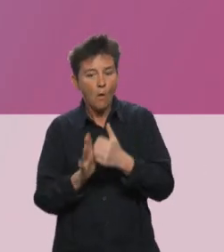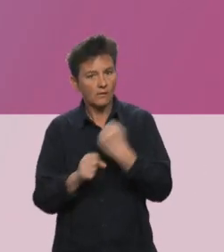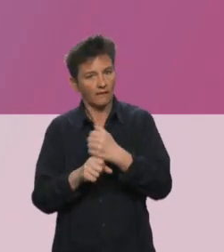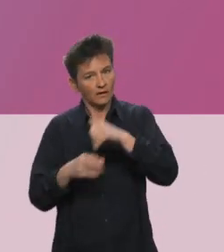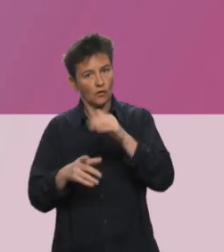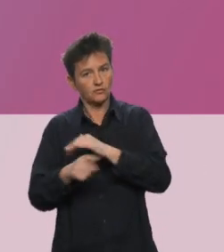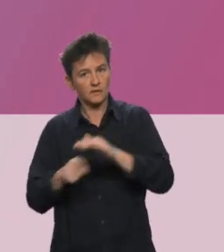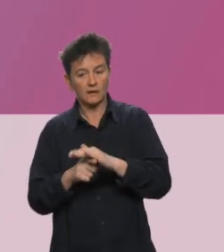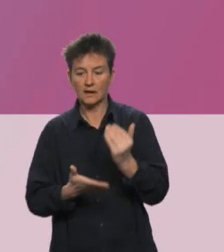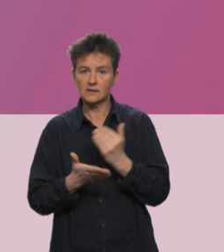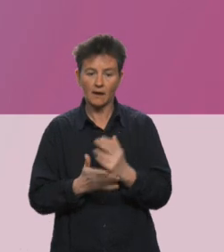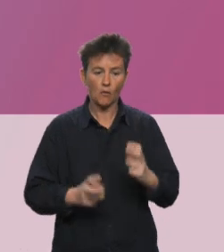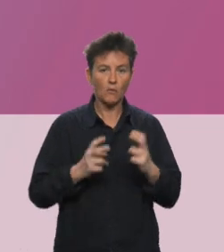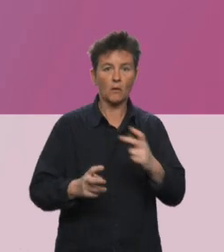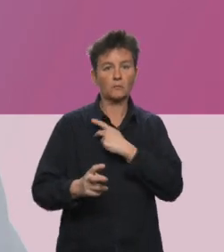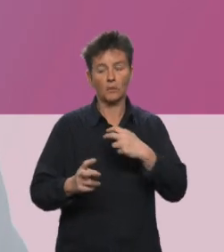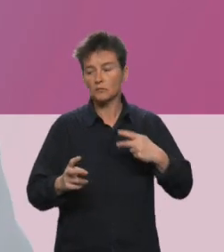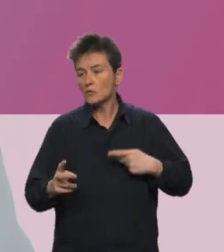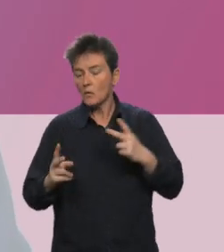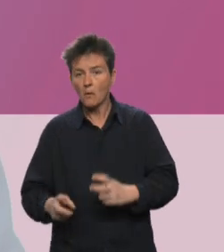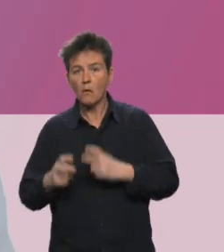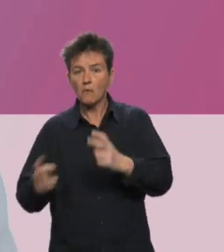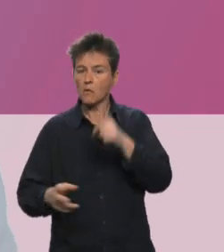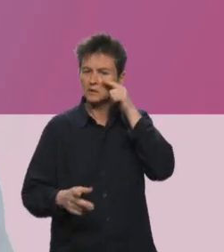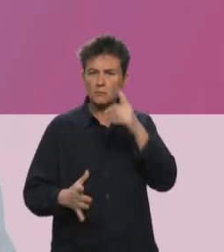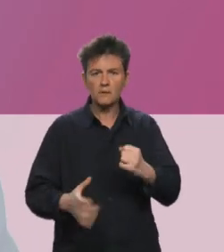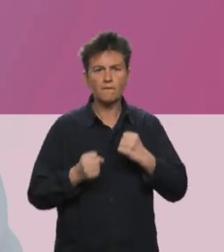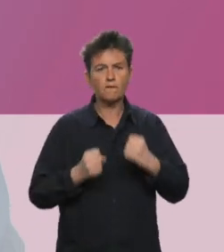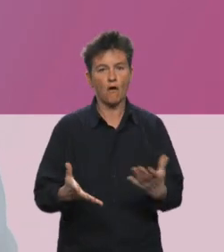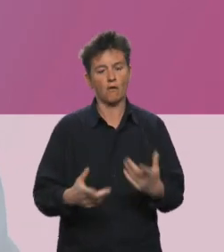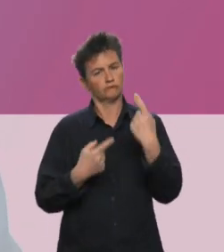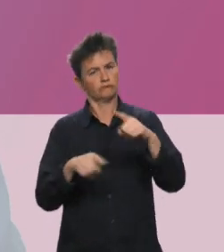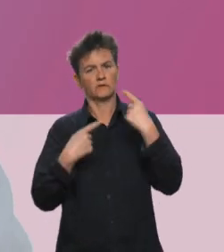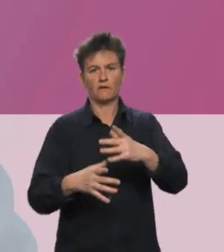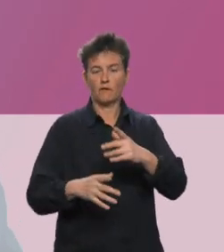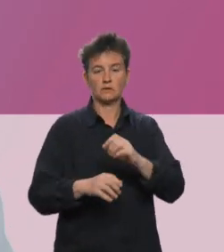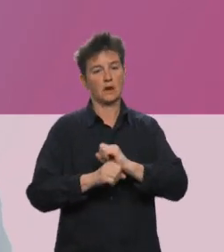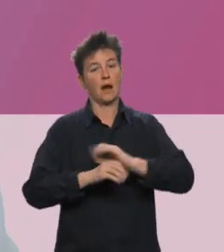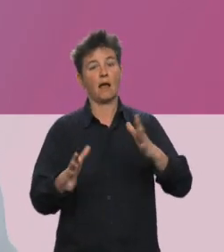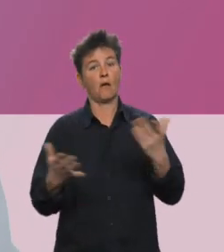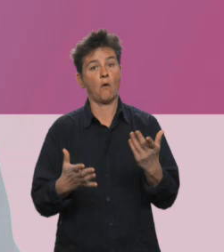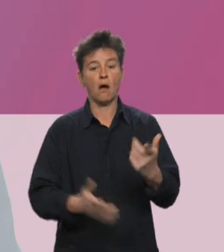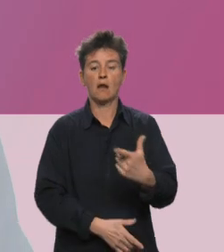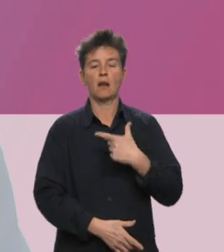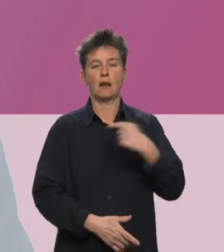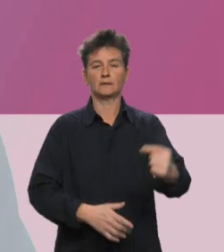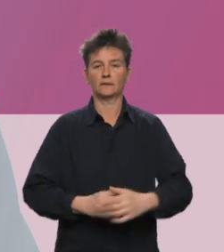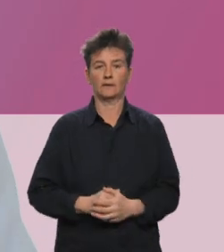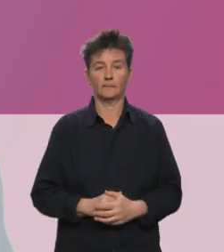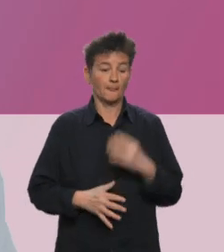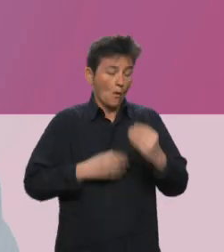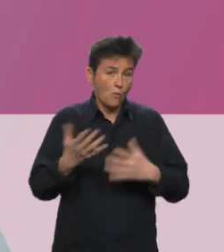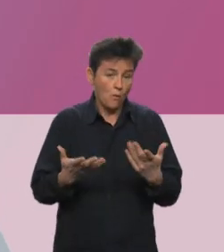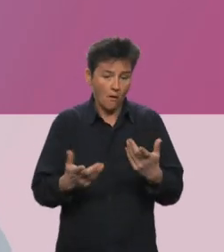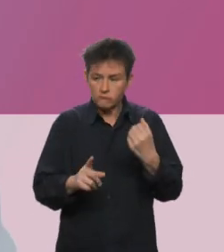société, l'augmentation des salaires et des pensions, la République forte et la défense sans équivoque de la laïcité,